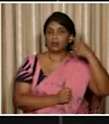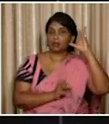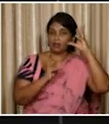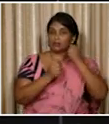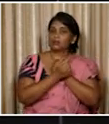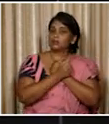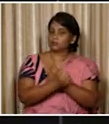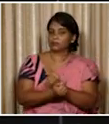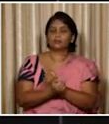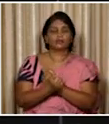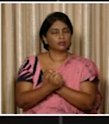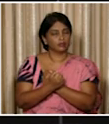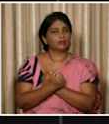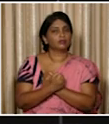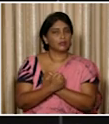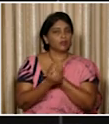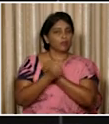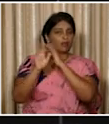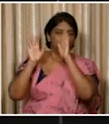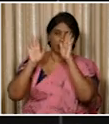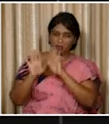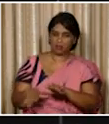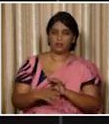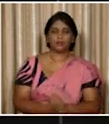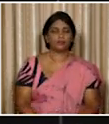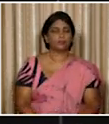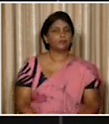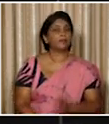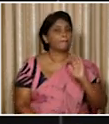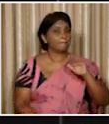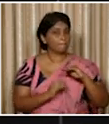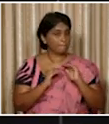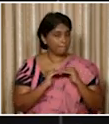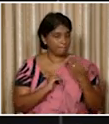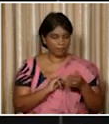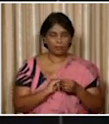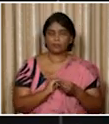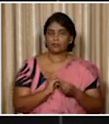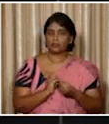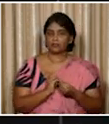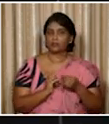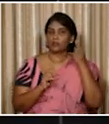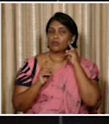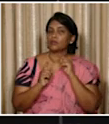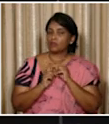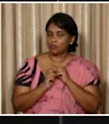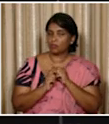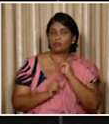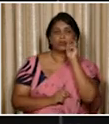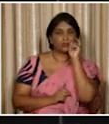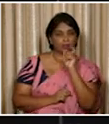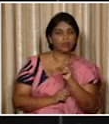தினமான 8ஆம் தேதி காலையில் பூசை வழிபாடுகளை மேற்கொள்வதற்காக ஆலயத்திற்கு செல்ல முயன்ற பொதுமக்களை தடுப்பதற்காக